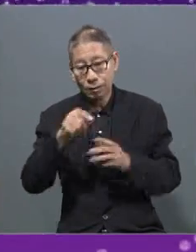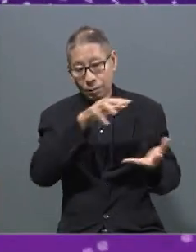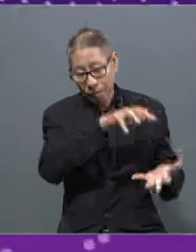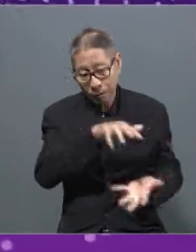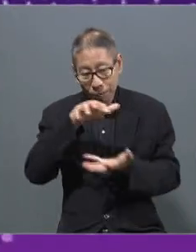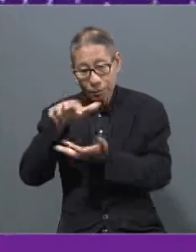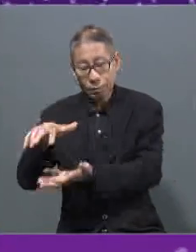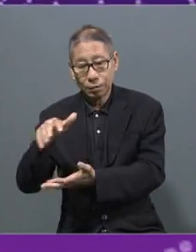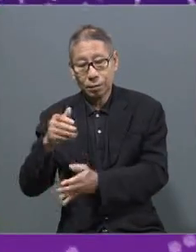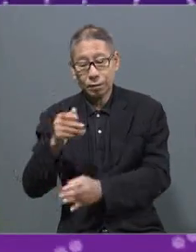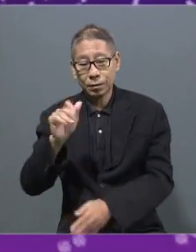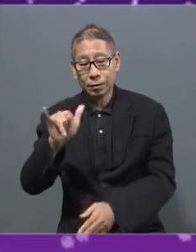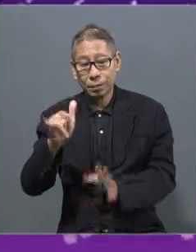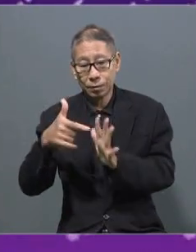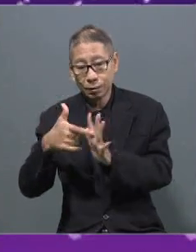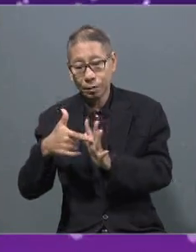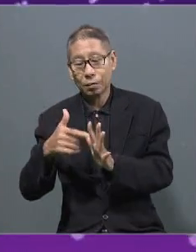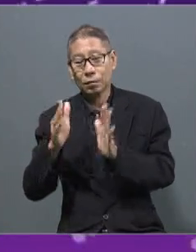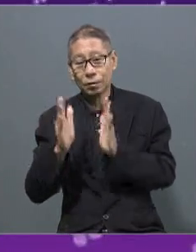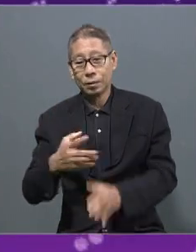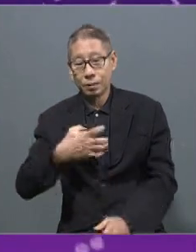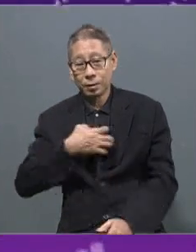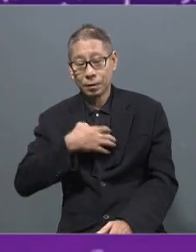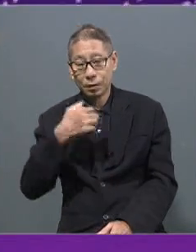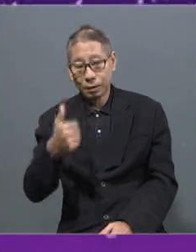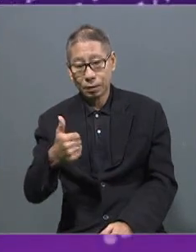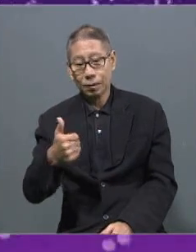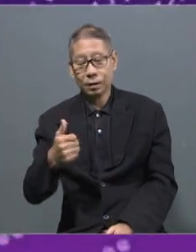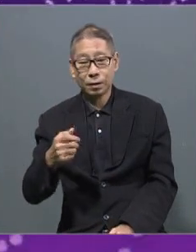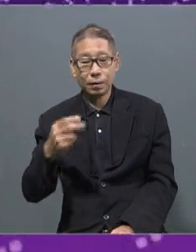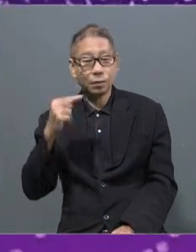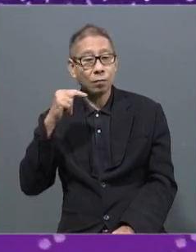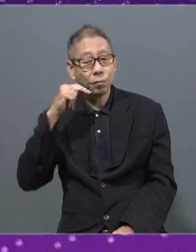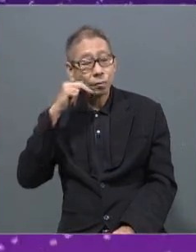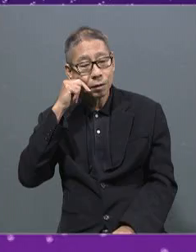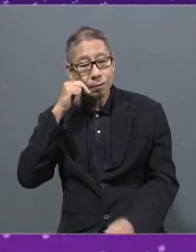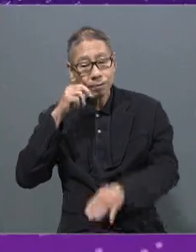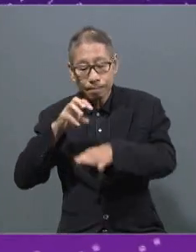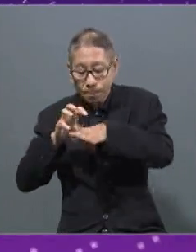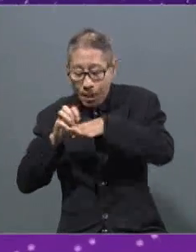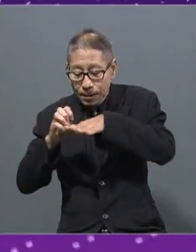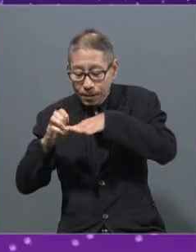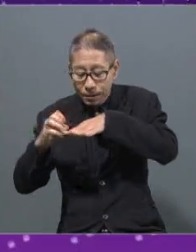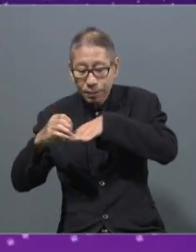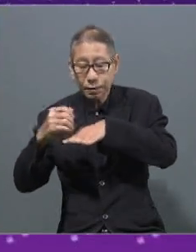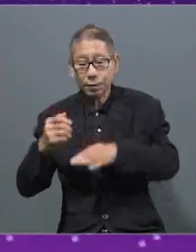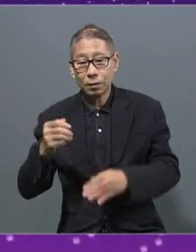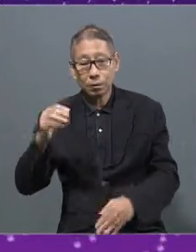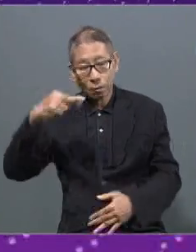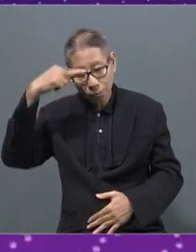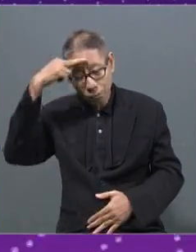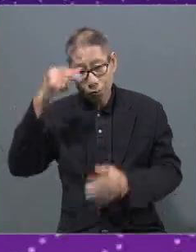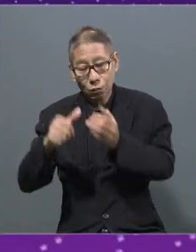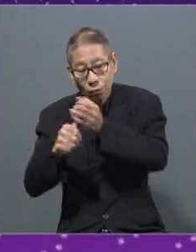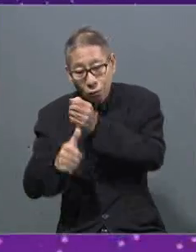ไม่ว่าจะเป็นยาสามัญที่มีความต้องการสูงเป็นพิเศษอย่างเช่นน้ำกัดเท้าหรือว่าโรคท้องร่วง